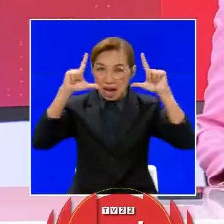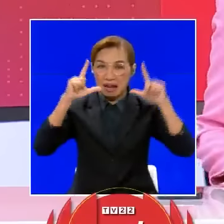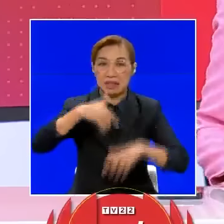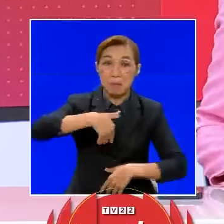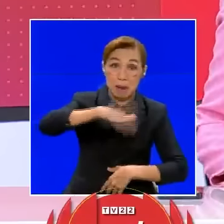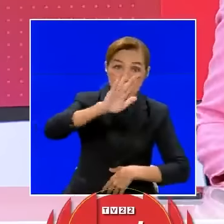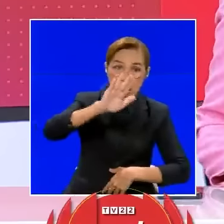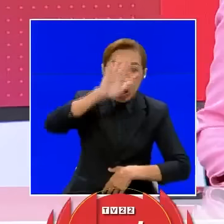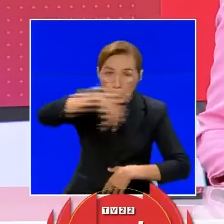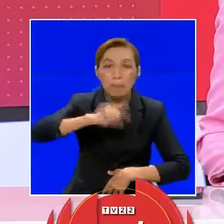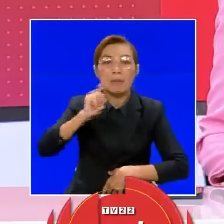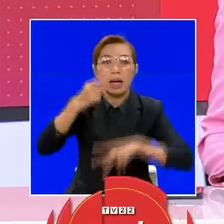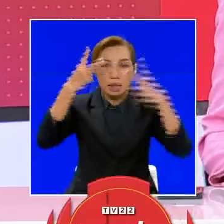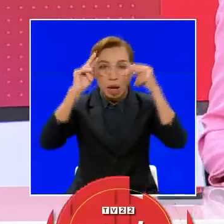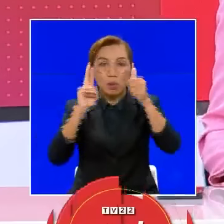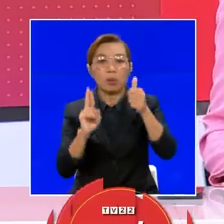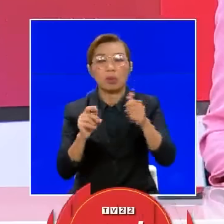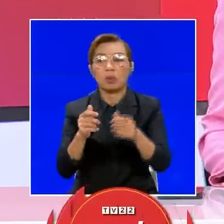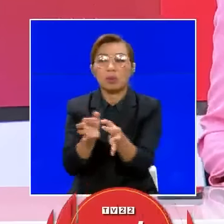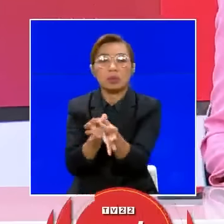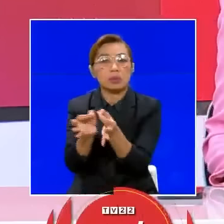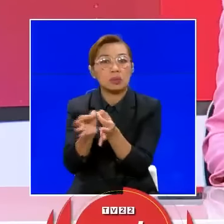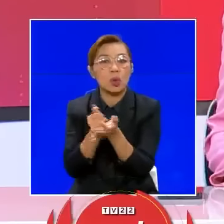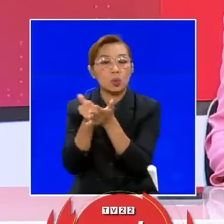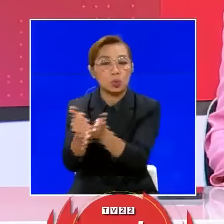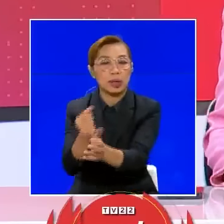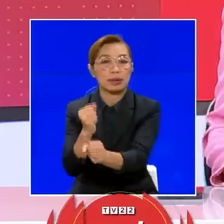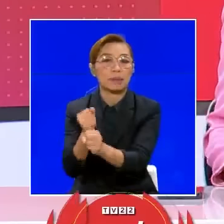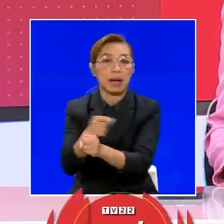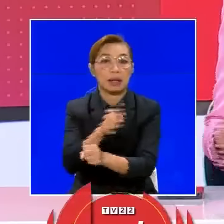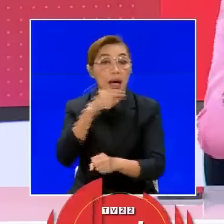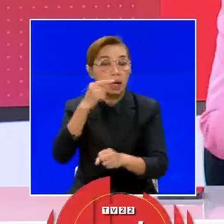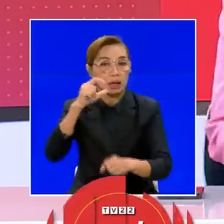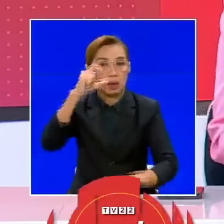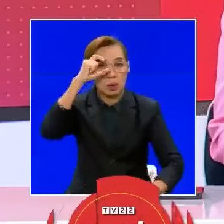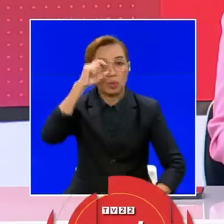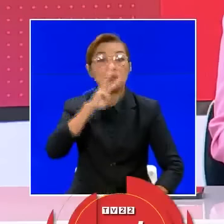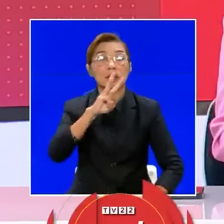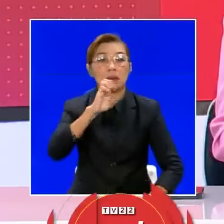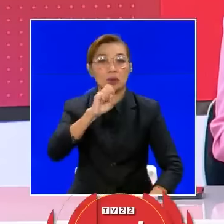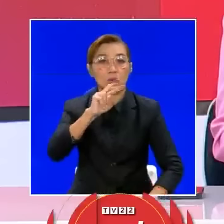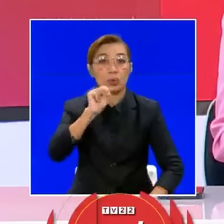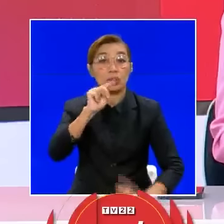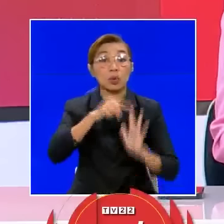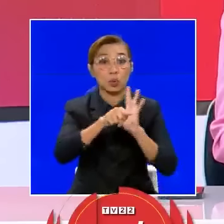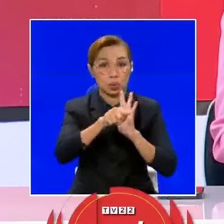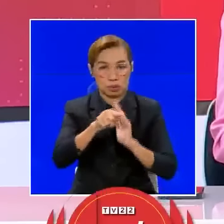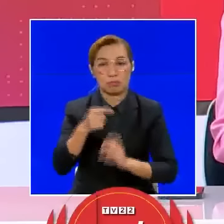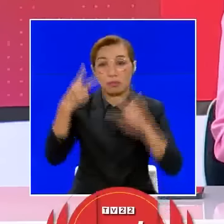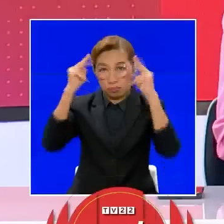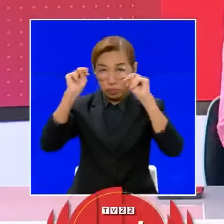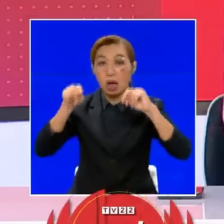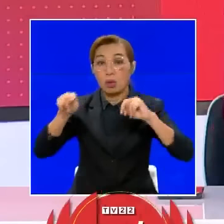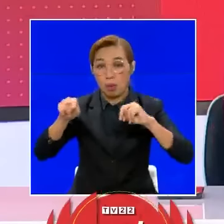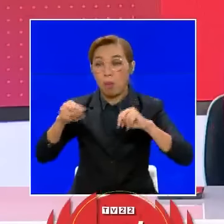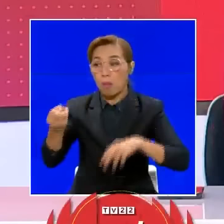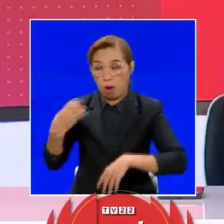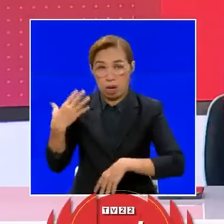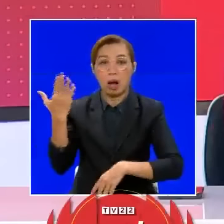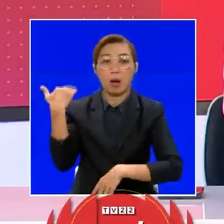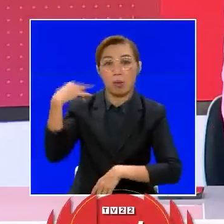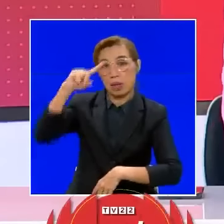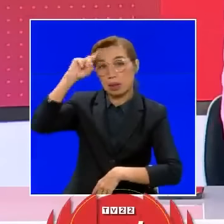ณุเครืองามมีข่าวมาว่าไปท่านนายกรัฐมนตรีก็ออกมายอมรับว่าไปพบอาจารย์วิษณุมาเมื่อช่วงสุดสัปดาห์ที่